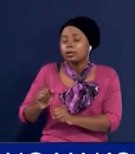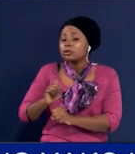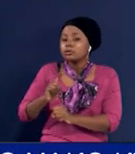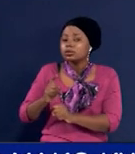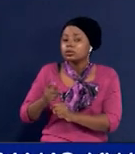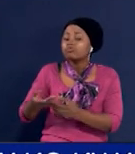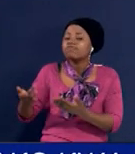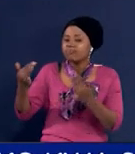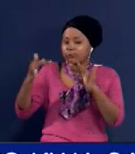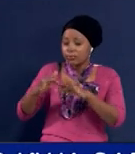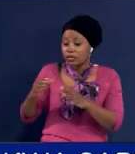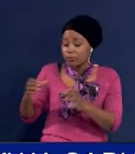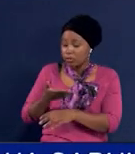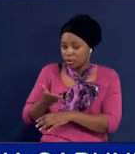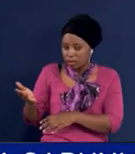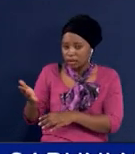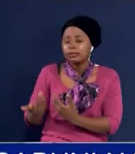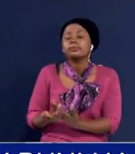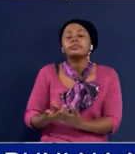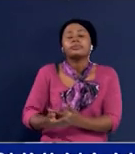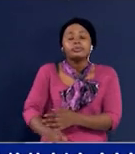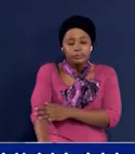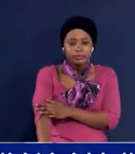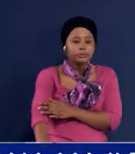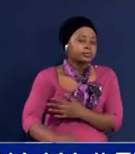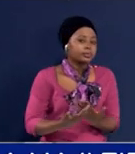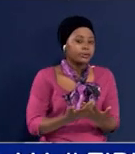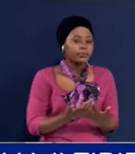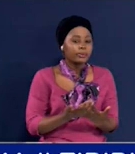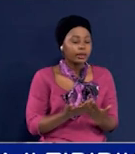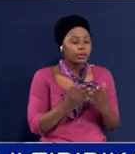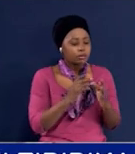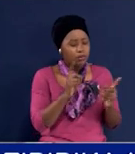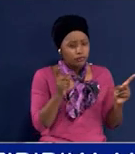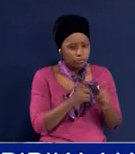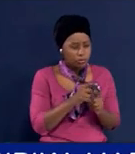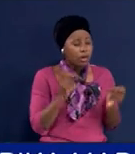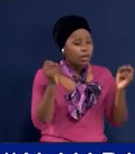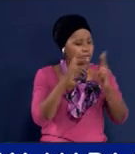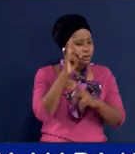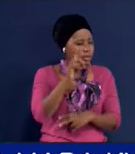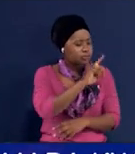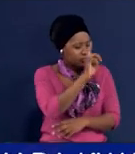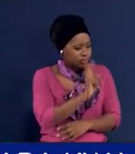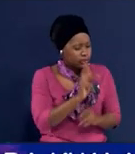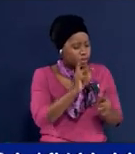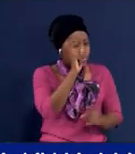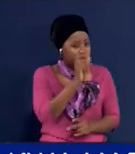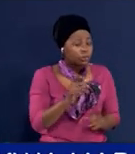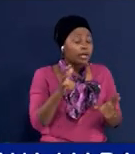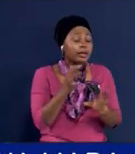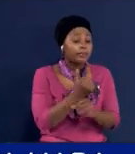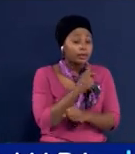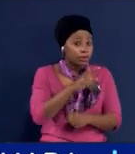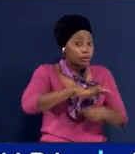tusichangamani sana na haya makundi ndio. Okay, nashukuru sana. Na kwa ufupi kabisa, Charles Kayage wa Arusha anauliza kwamba ikiwa mtu